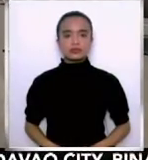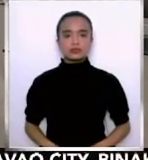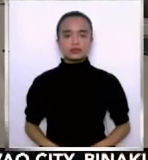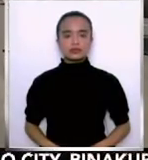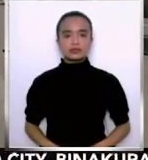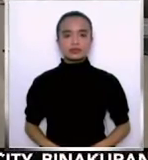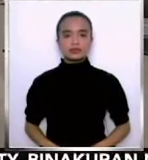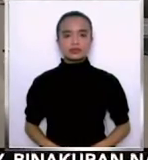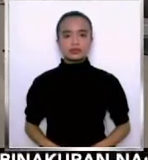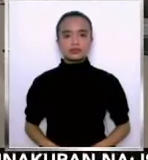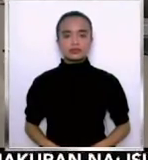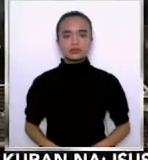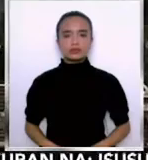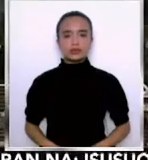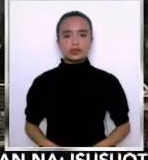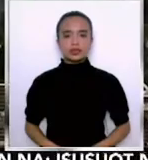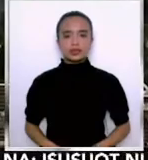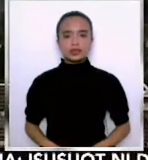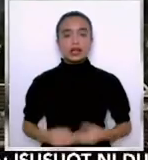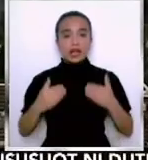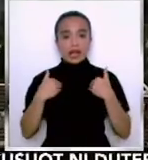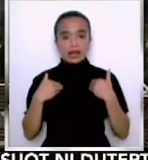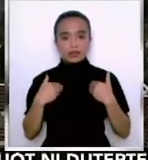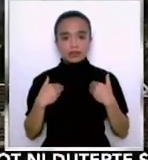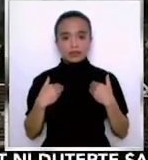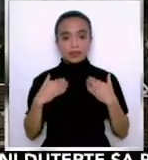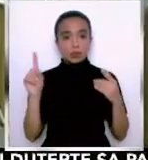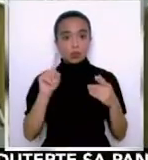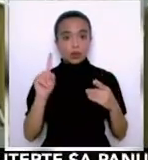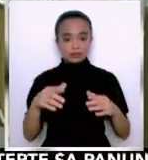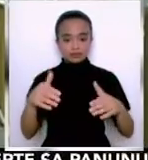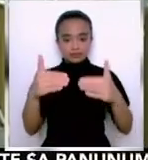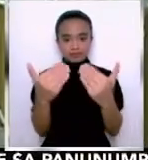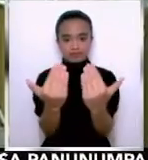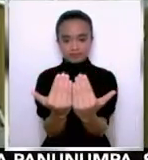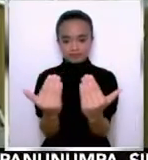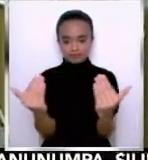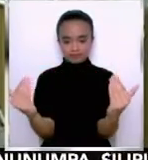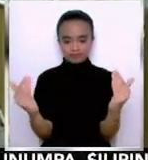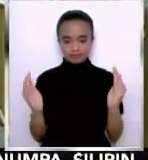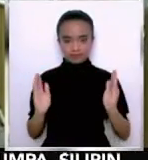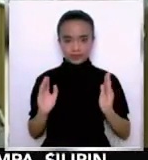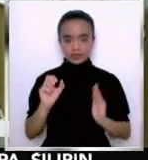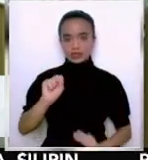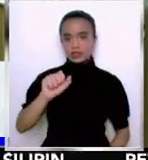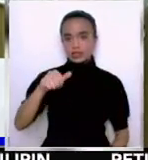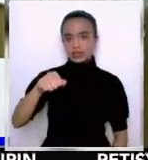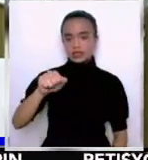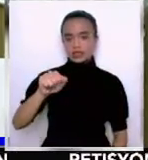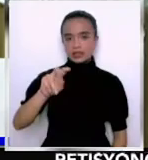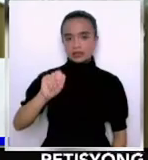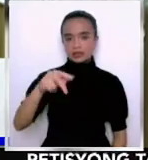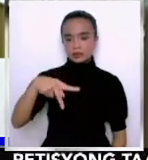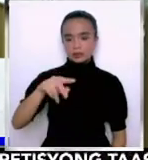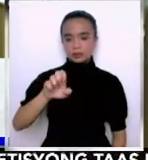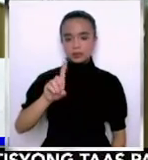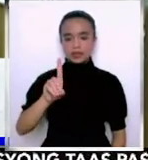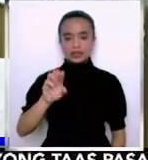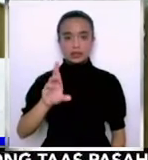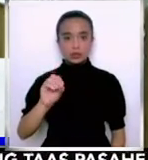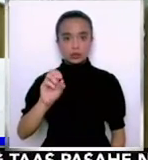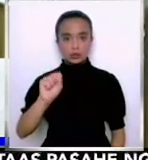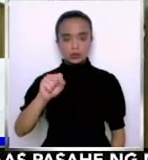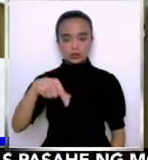Nilagyan na ng railings ang paligid ng San Pedro Square sa Davao City, kung saan gaganapin ang inaugurasyon ni Vice President-elect